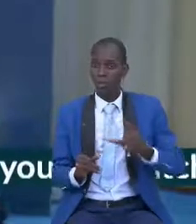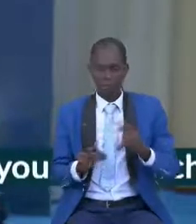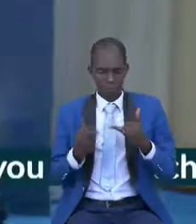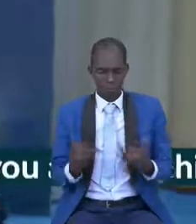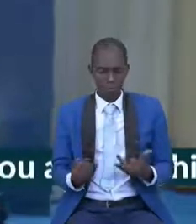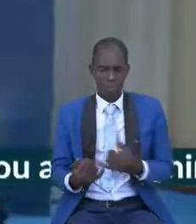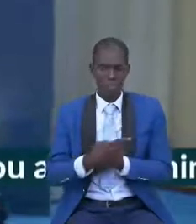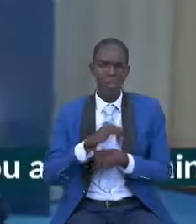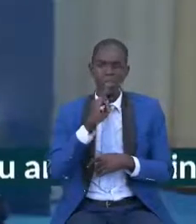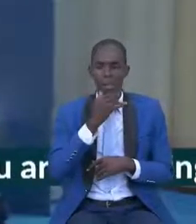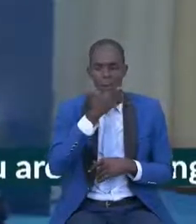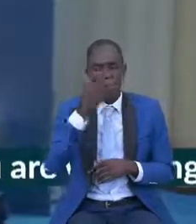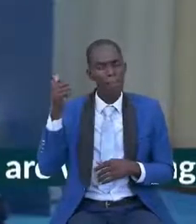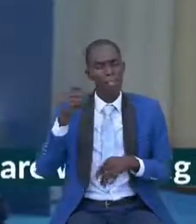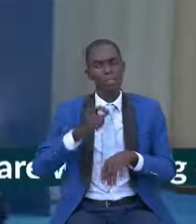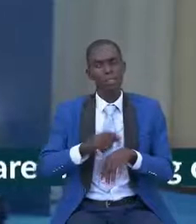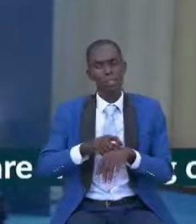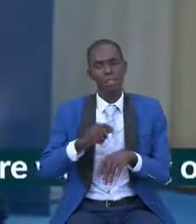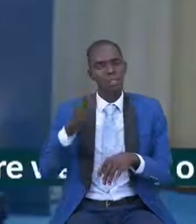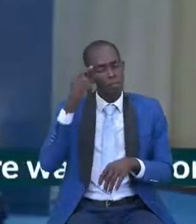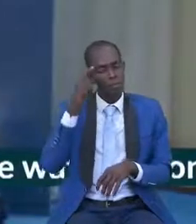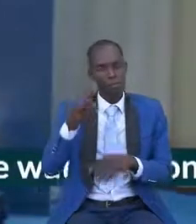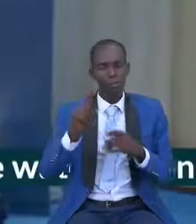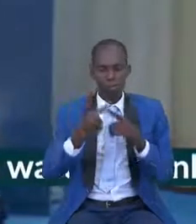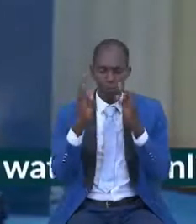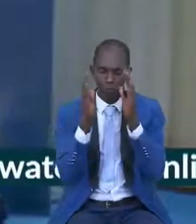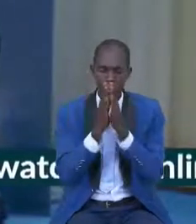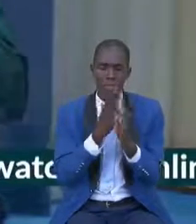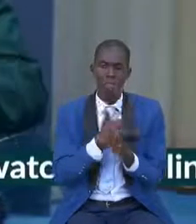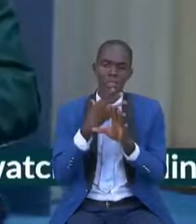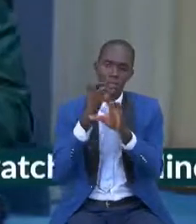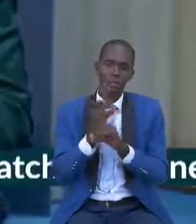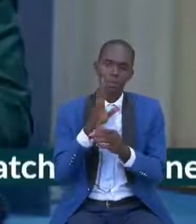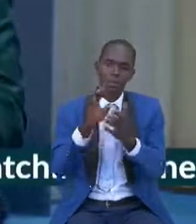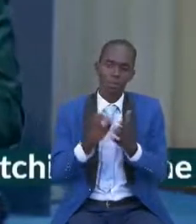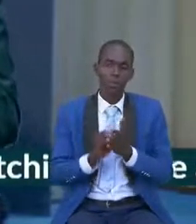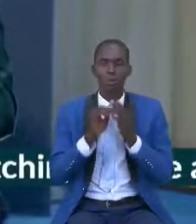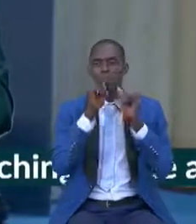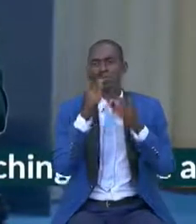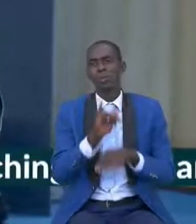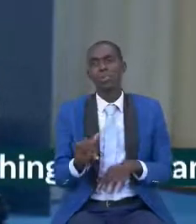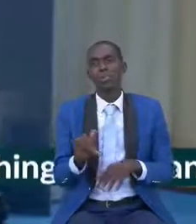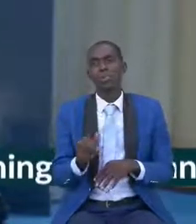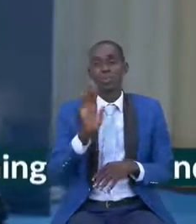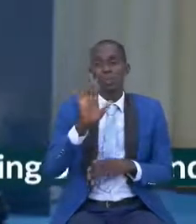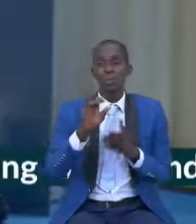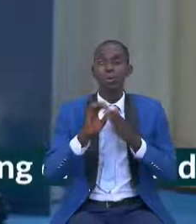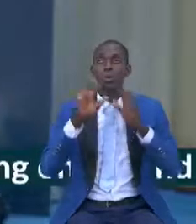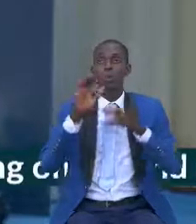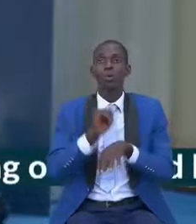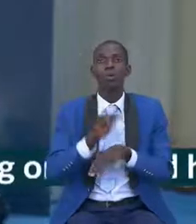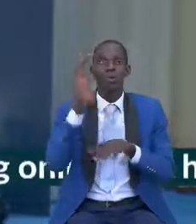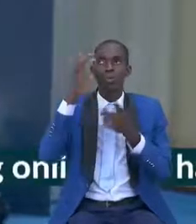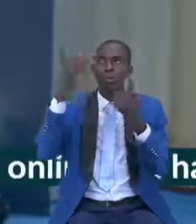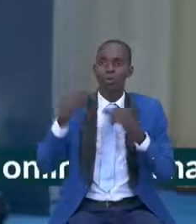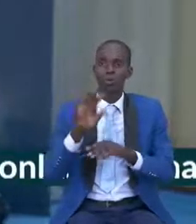votre cœur, préparant votre esprit, quelque chose vous arrivera. J'ai dit quelque chose vous arrivera.